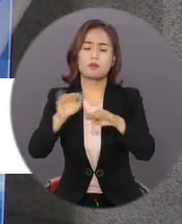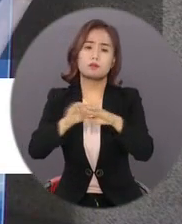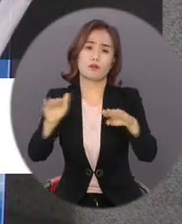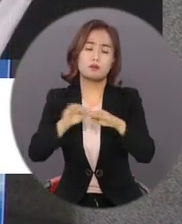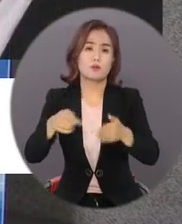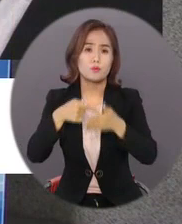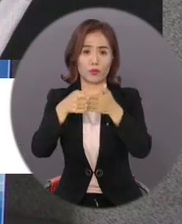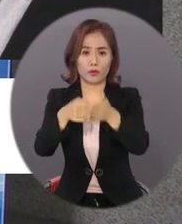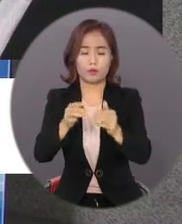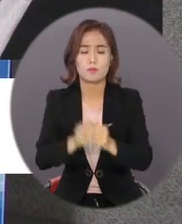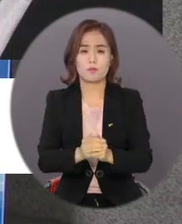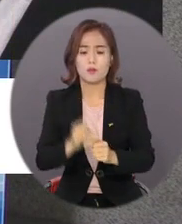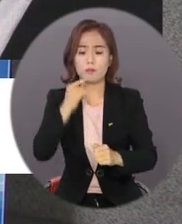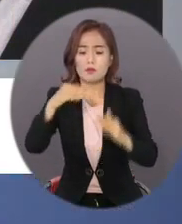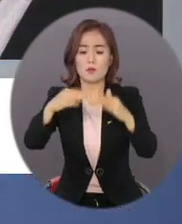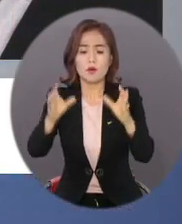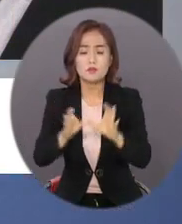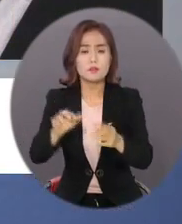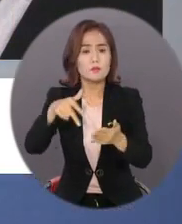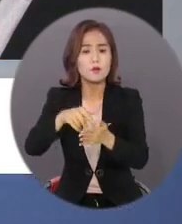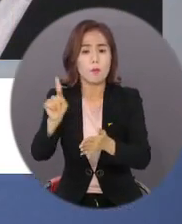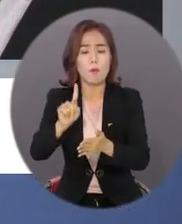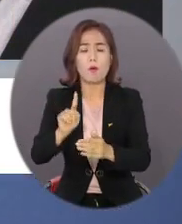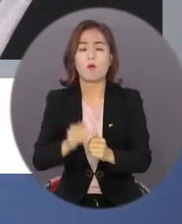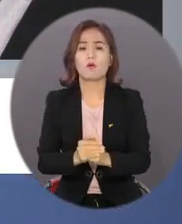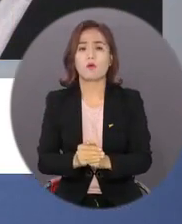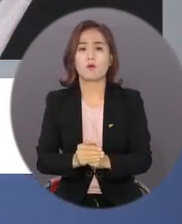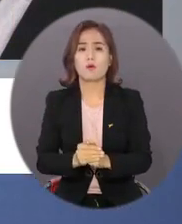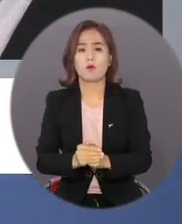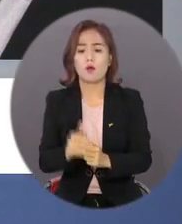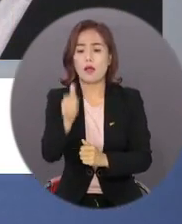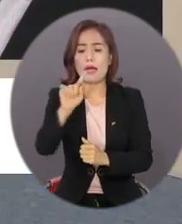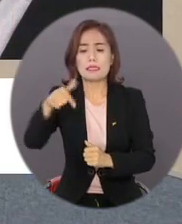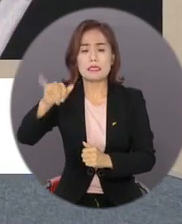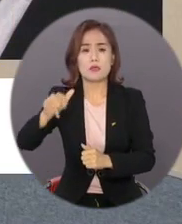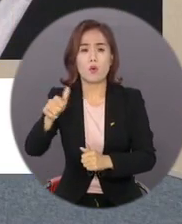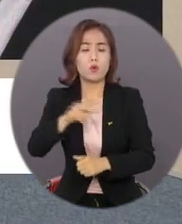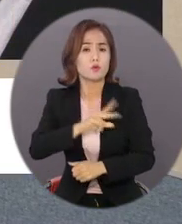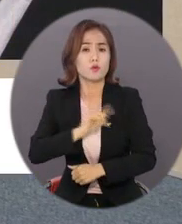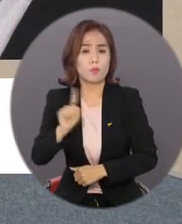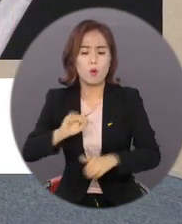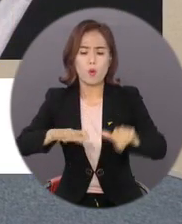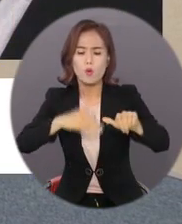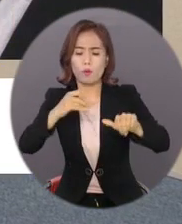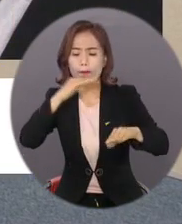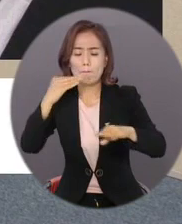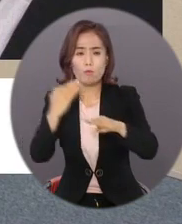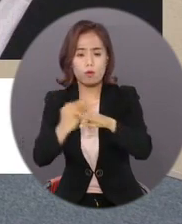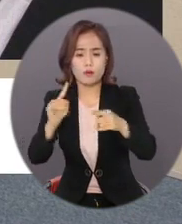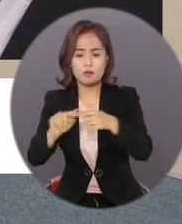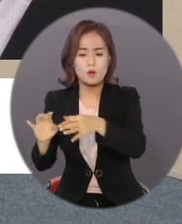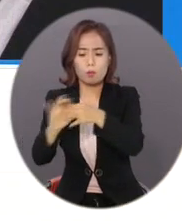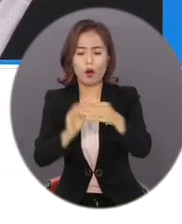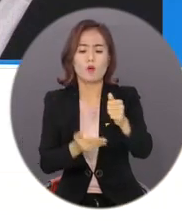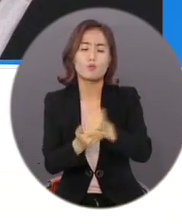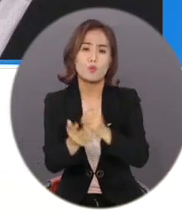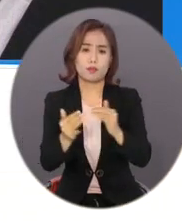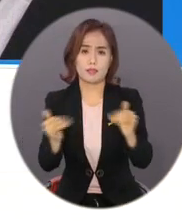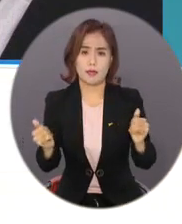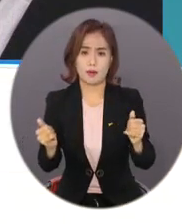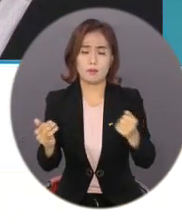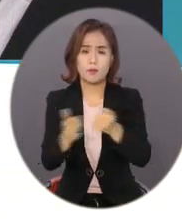촉구했습니다. 민주당 광주시당은 논평을 내고 한기호 의원은 5.18과 북한의 연계설을 유포한